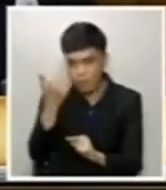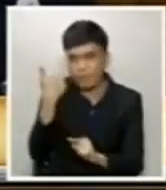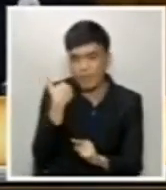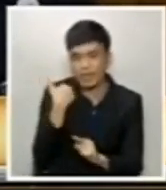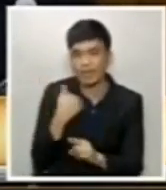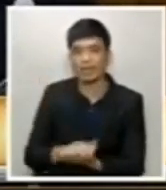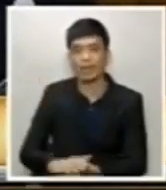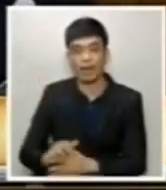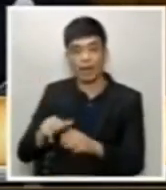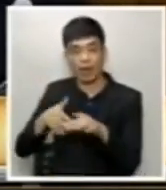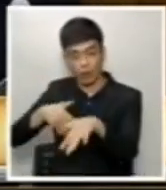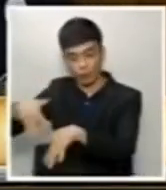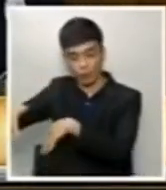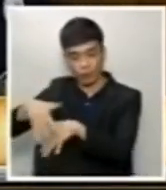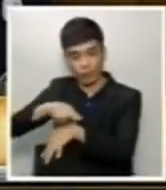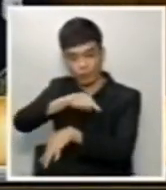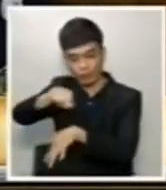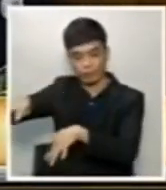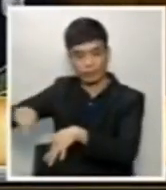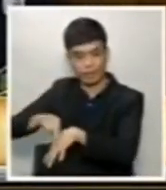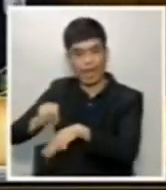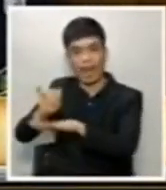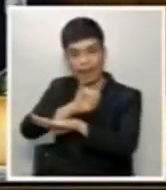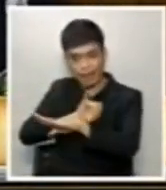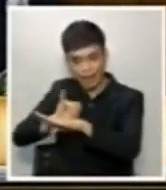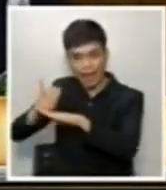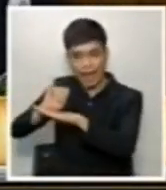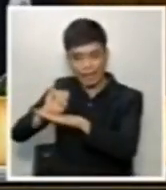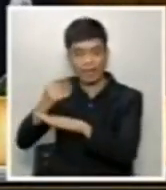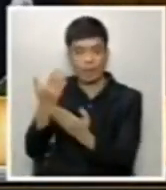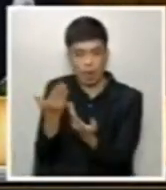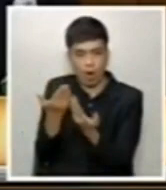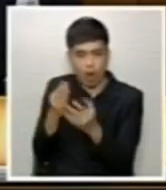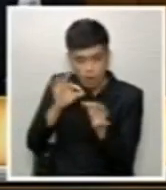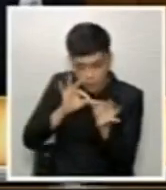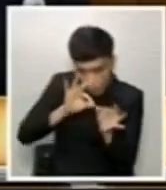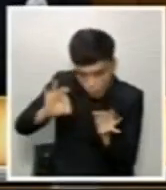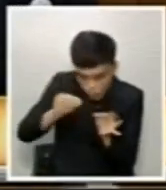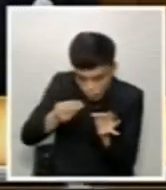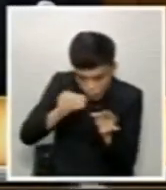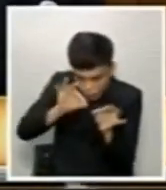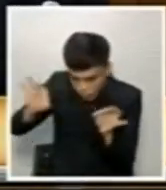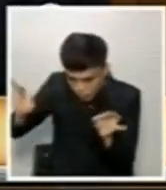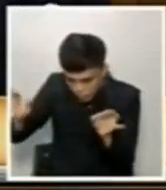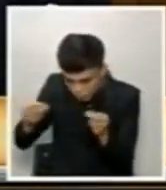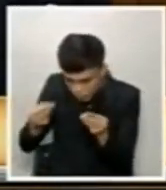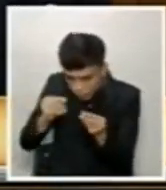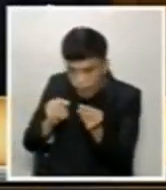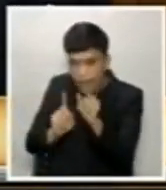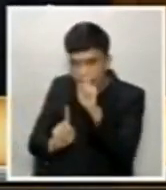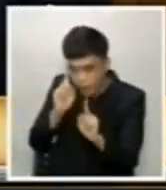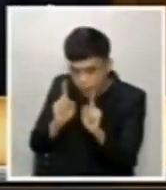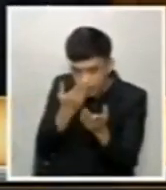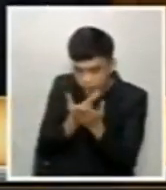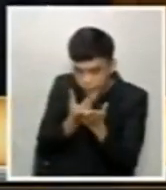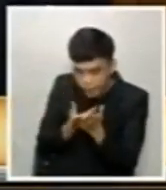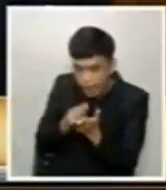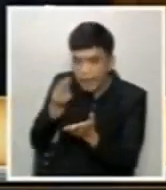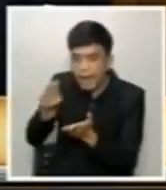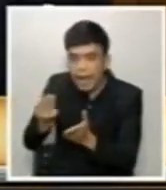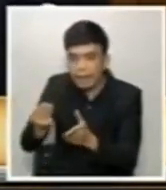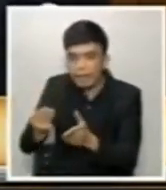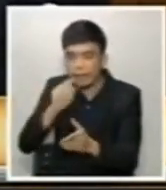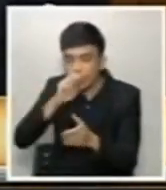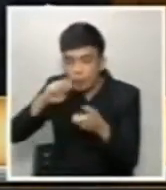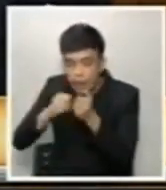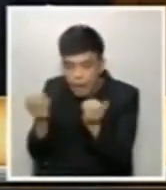1,354 ไร่ก็จะดำเนินการในการที่จะรังวัดแล้วก็ดำเนินการในการที่จะประเมินค่าชดเชยที่จะให้พี่น้องประชาชนที่รับ